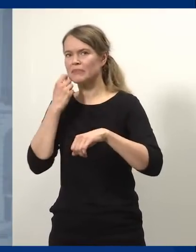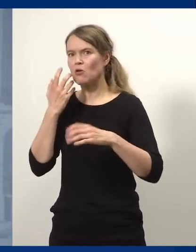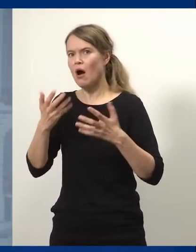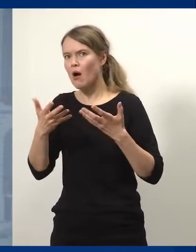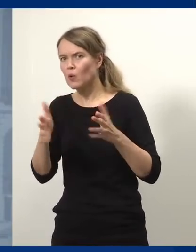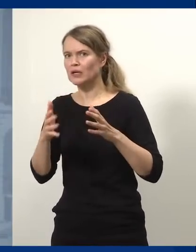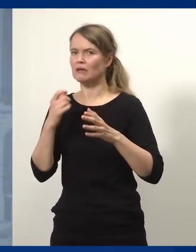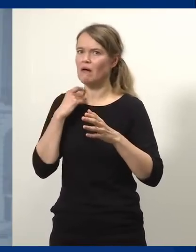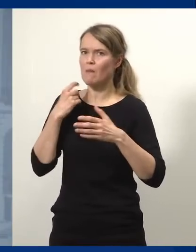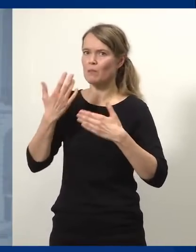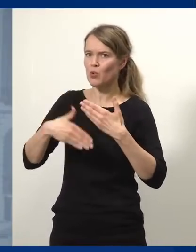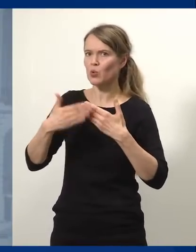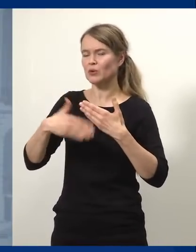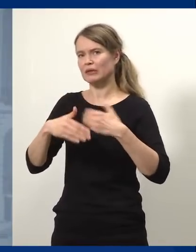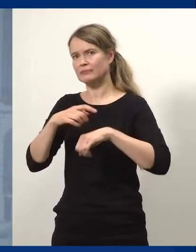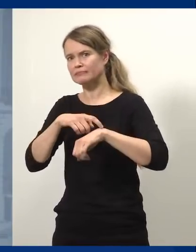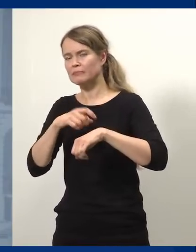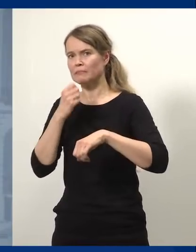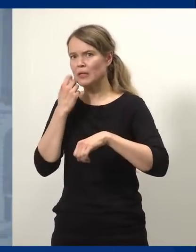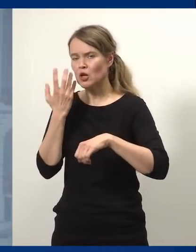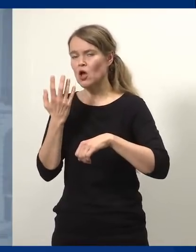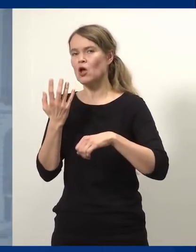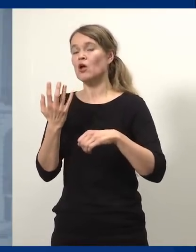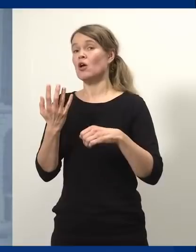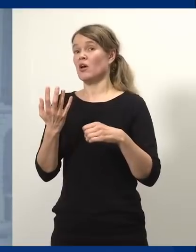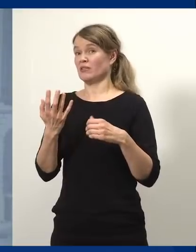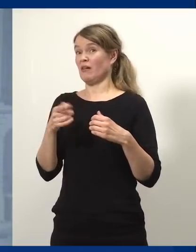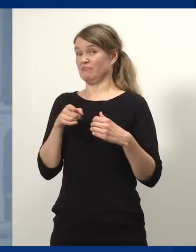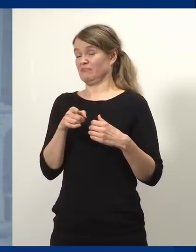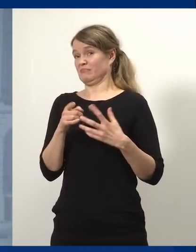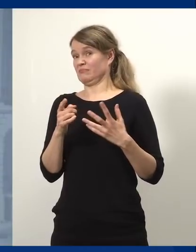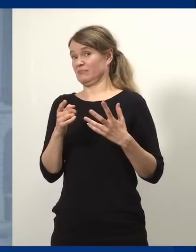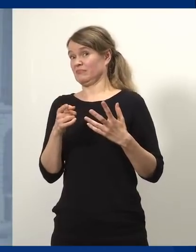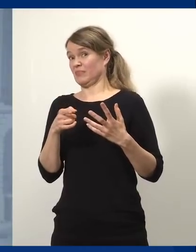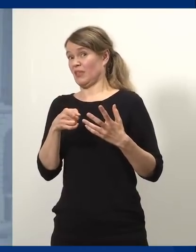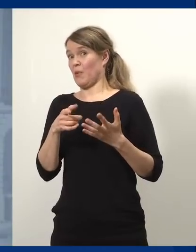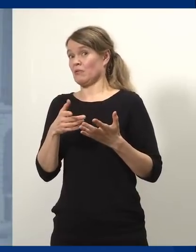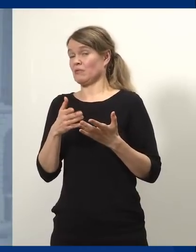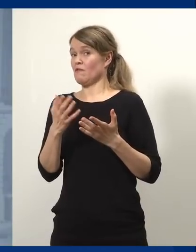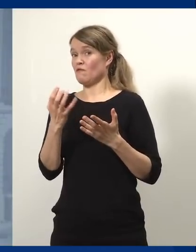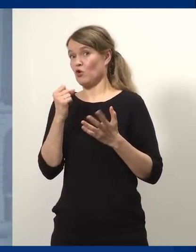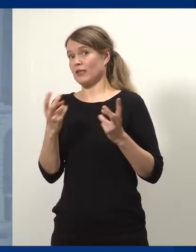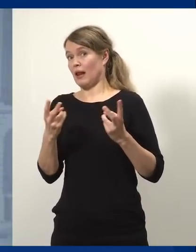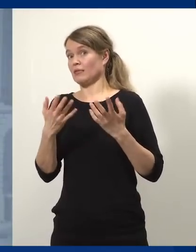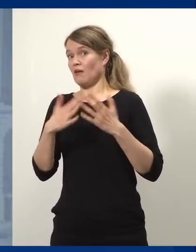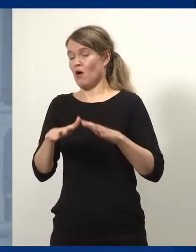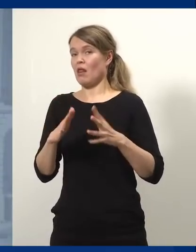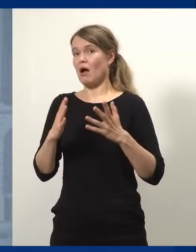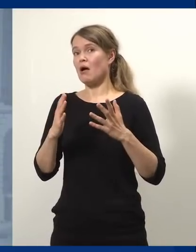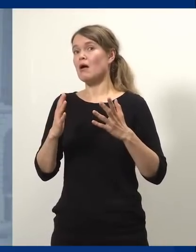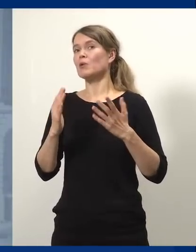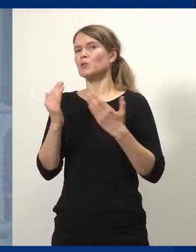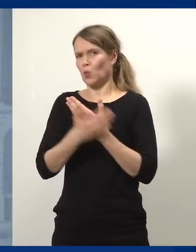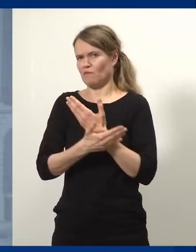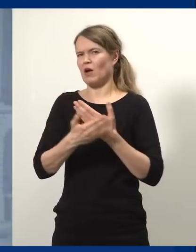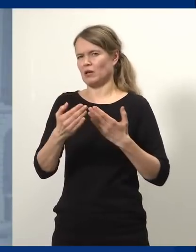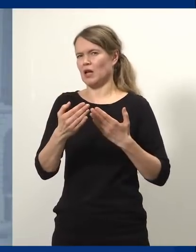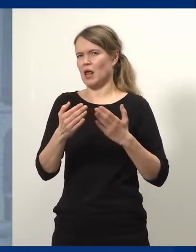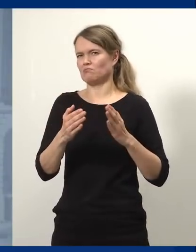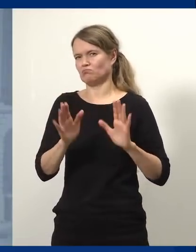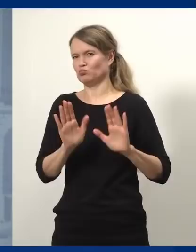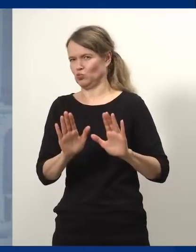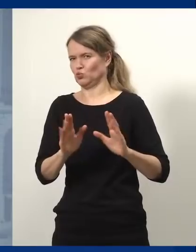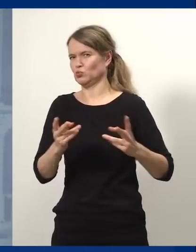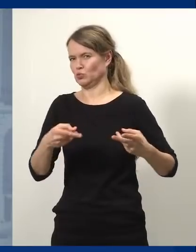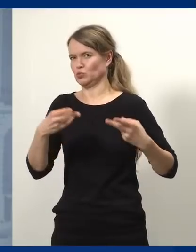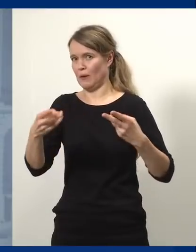sitten huolehtia siitä, että turvallisuus näissä tiloissa säilyisi. Me näemme, että on välttämätöntä